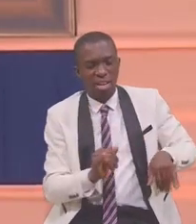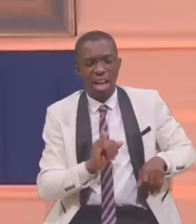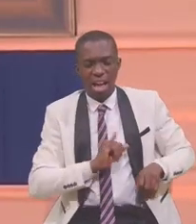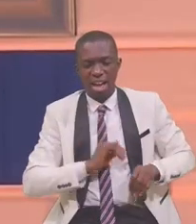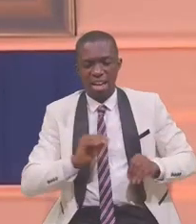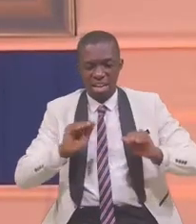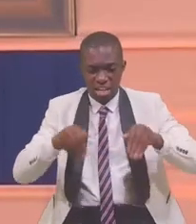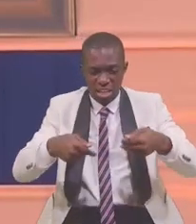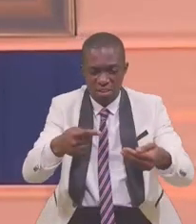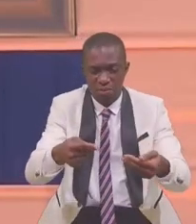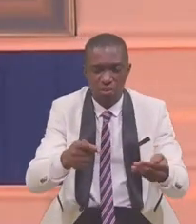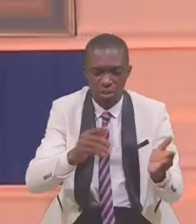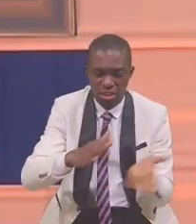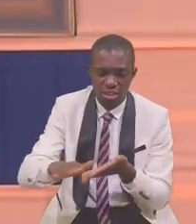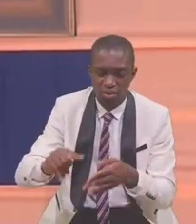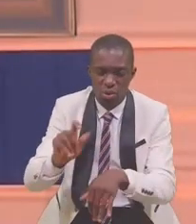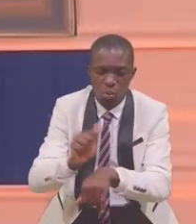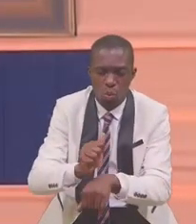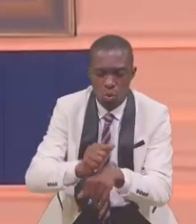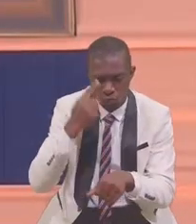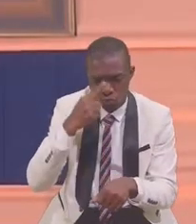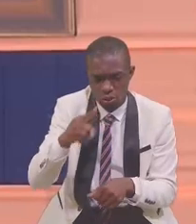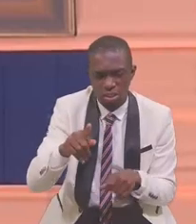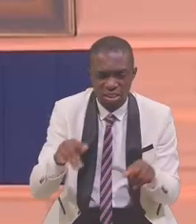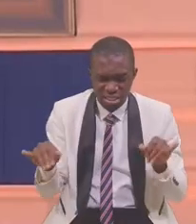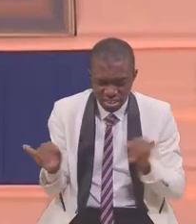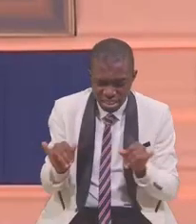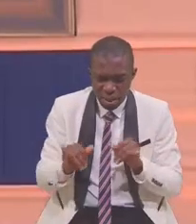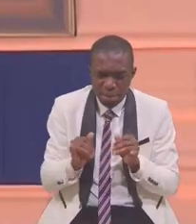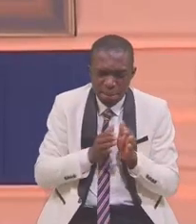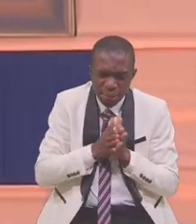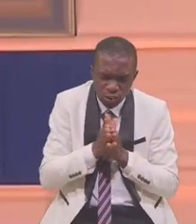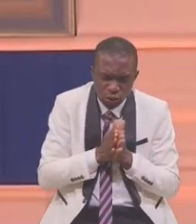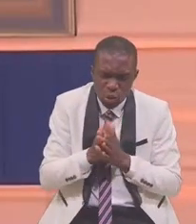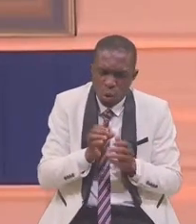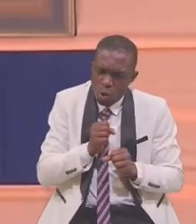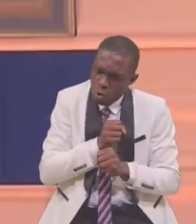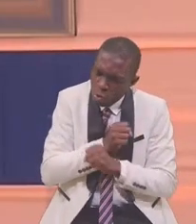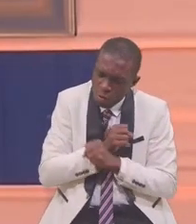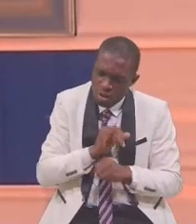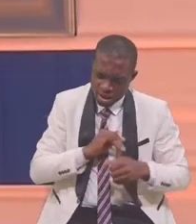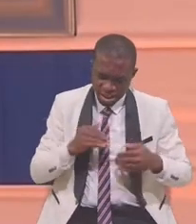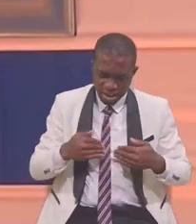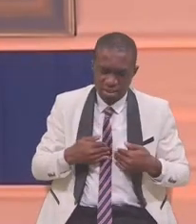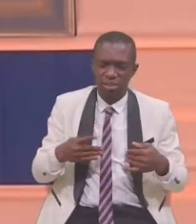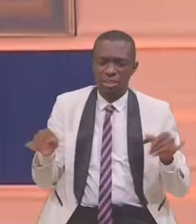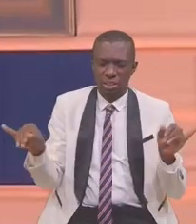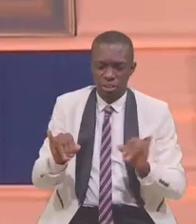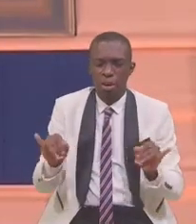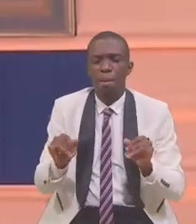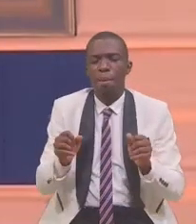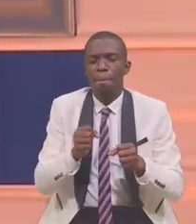je vous laisse l'œuvre. Vous devez avoir la même passion que moi. Vous devez avoir la même passion que